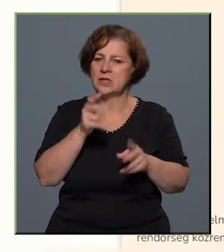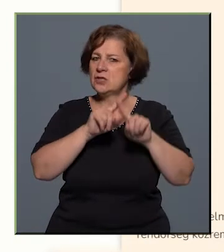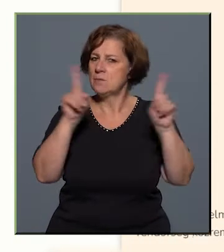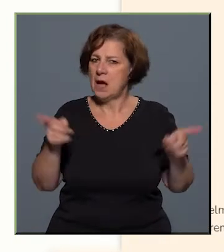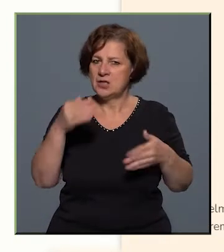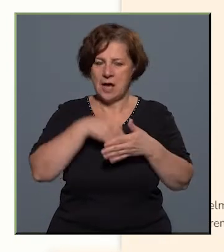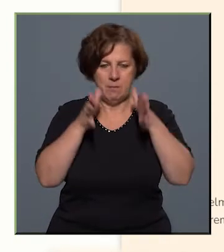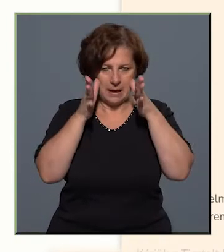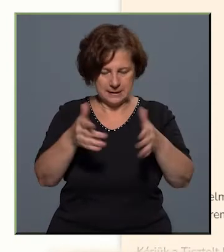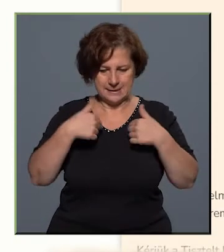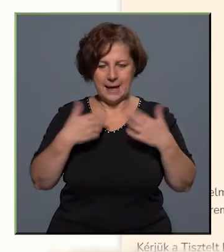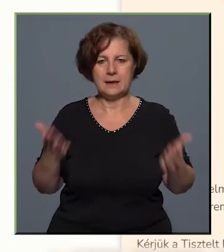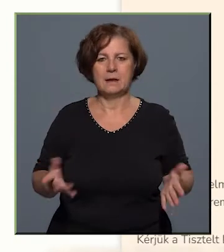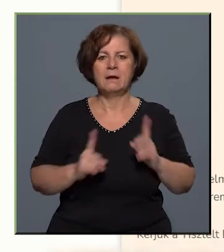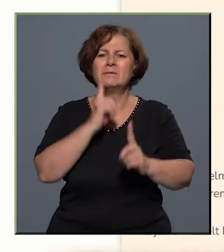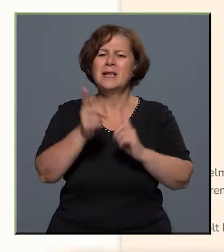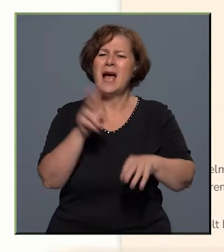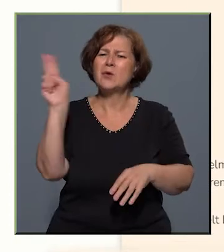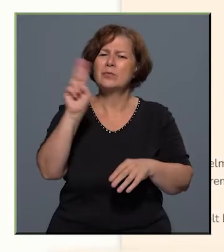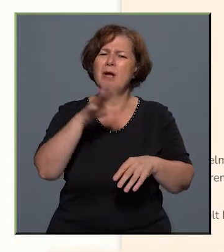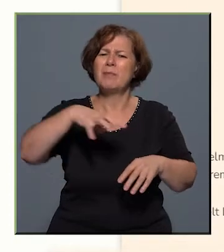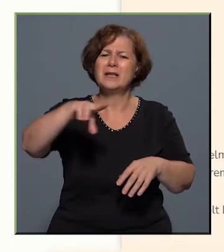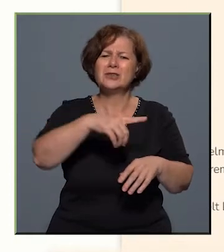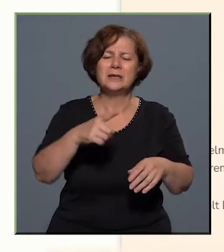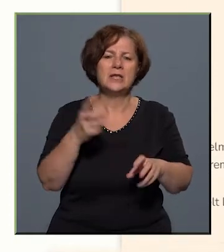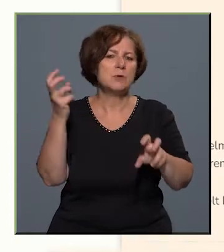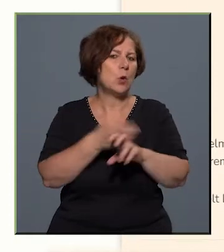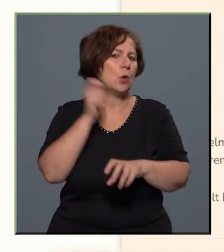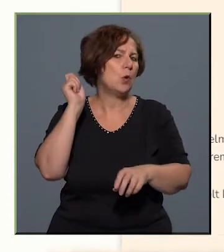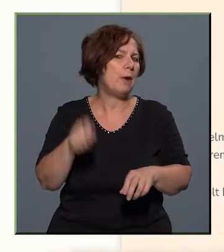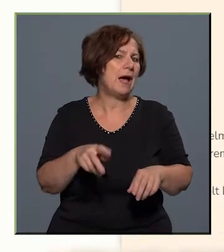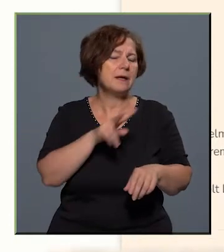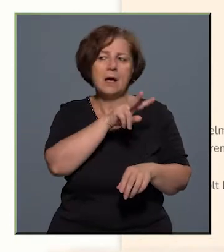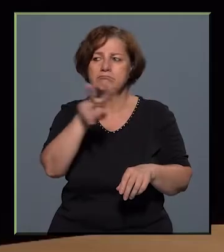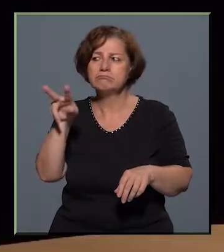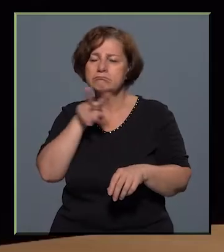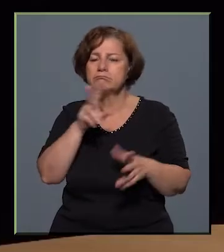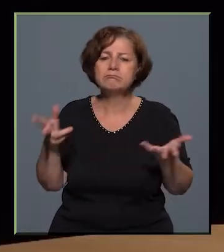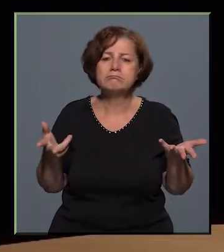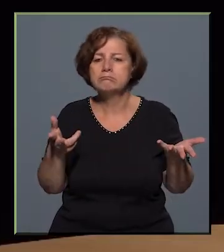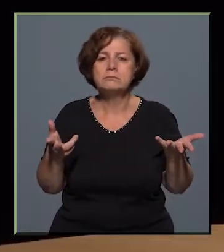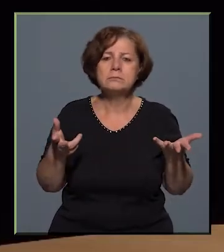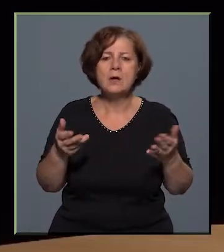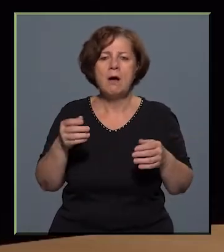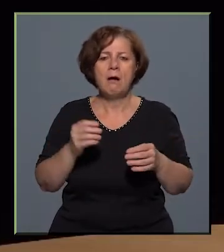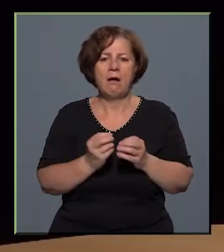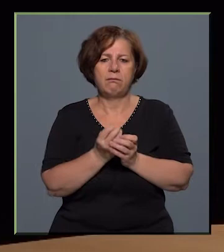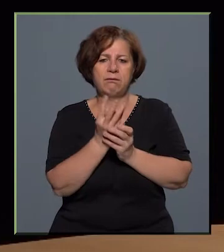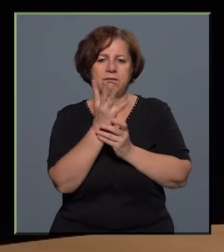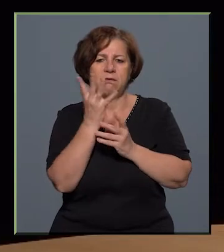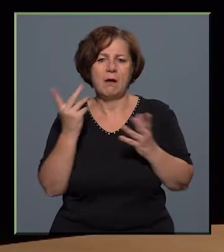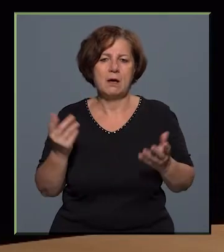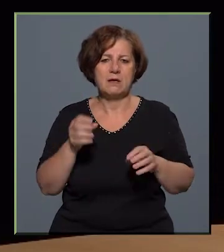hiszek, és járom Budapestet, és mikor Kőbányán szemlélem a gazt,